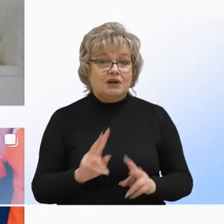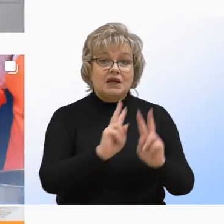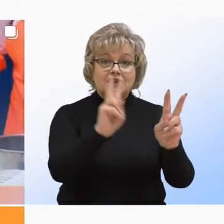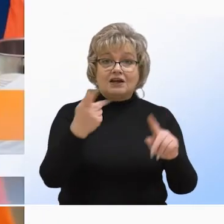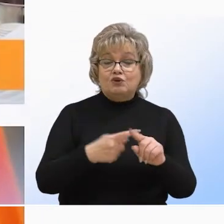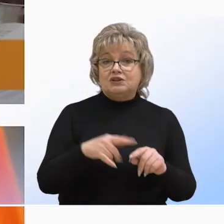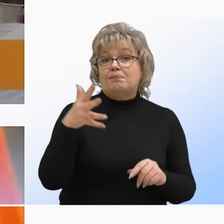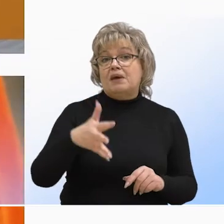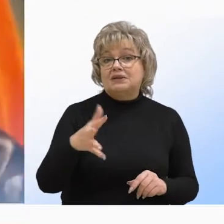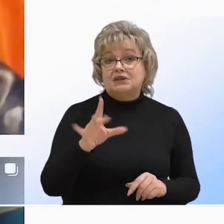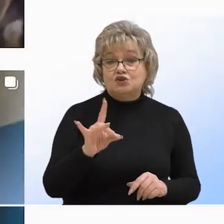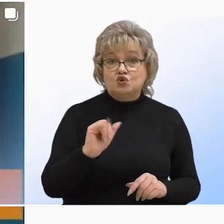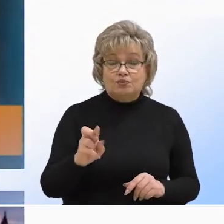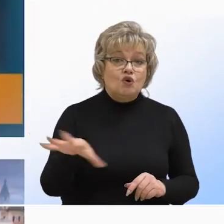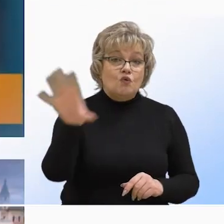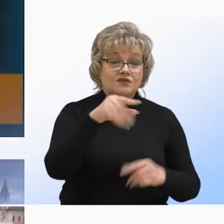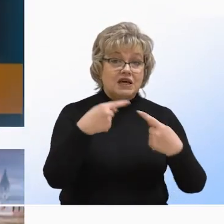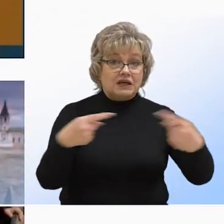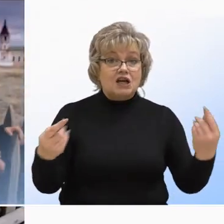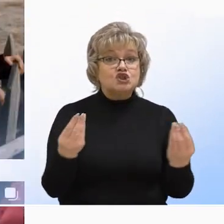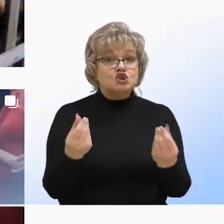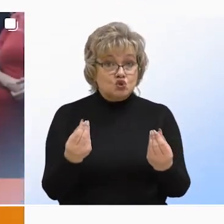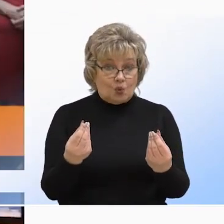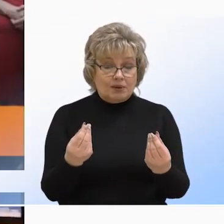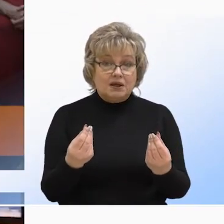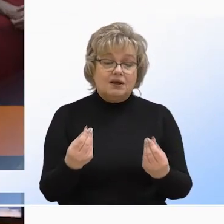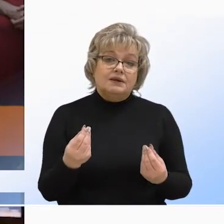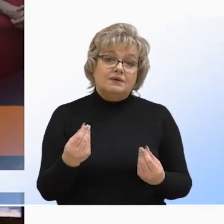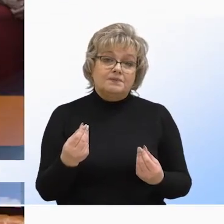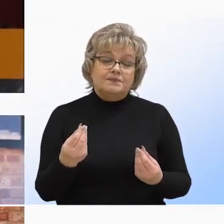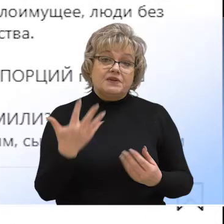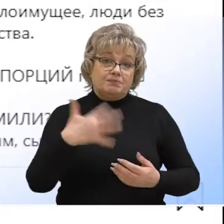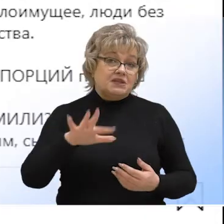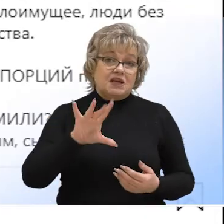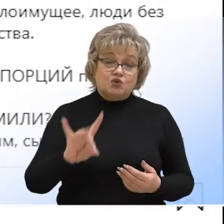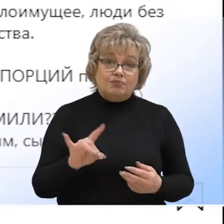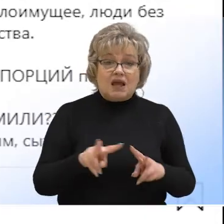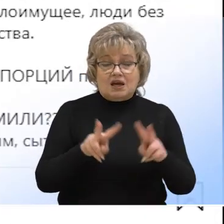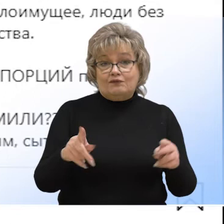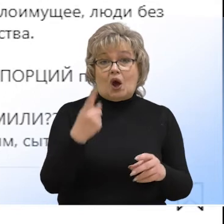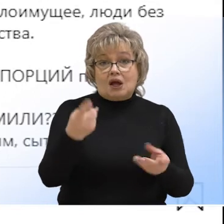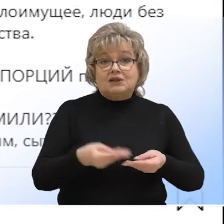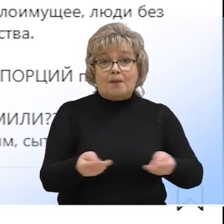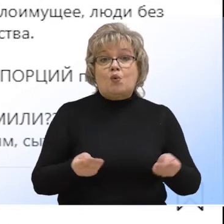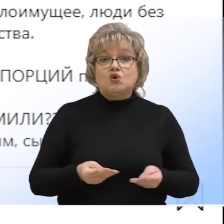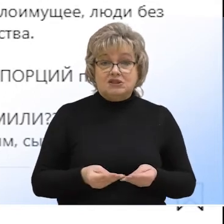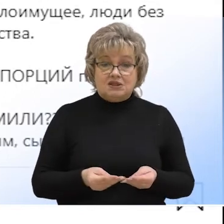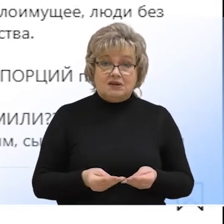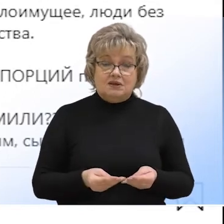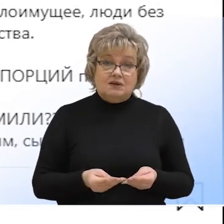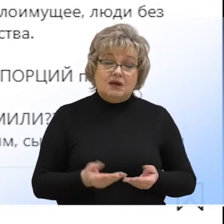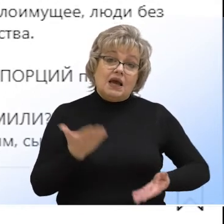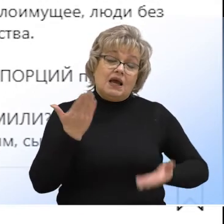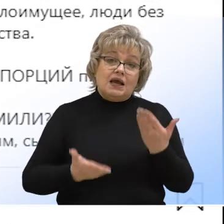кого-то 5000 рублей. У всех разные суммы, и то есть 50 рублей равно одна порция. Вот.